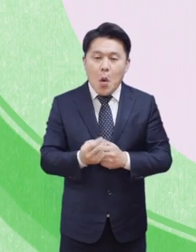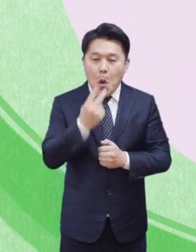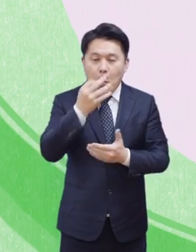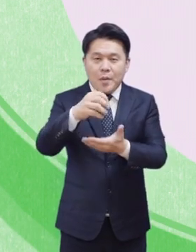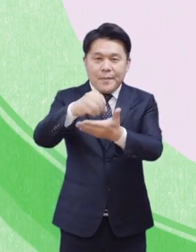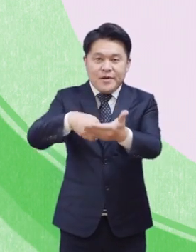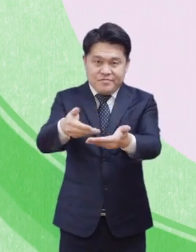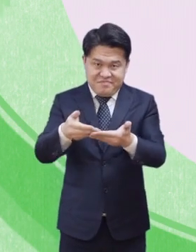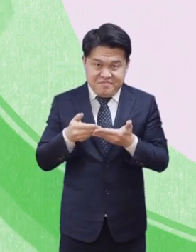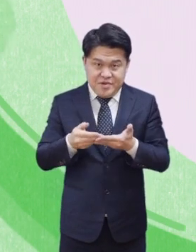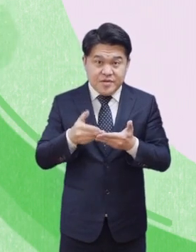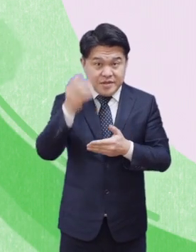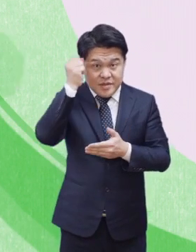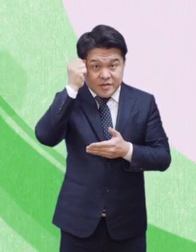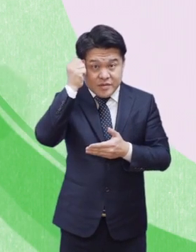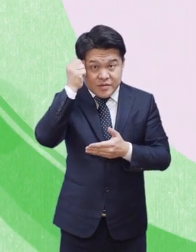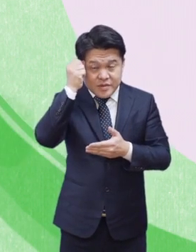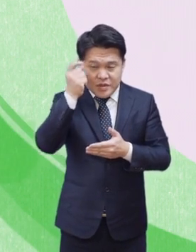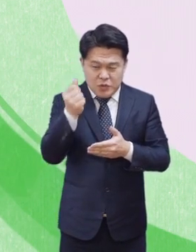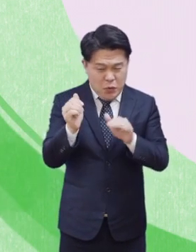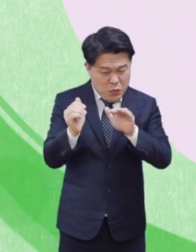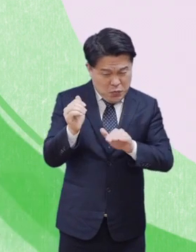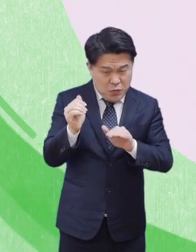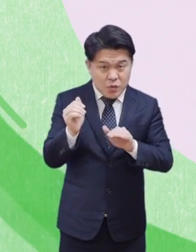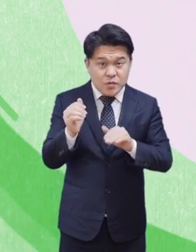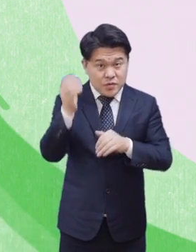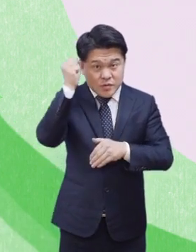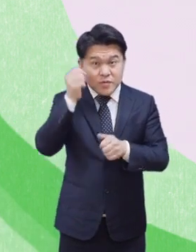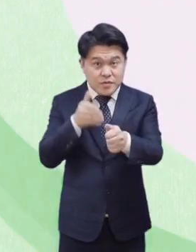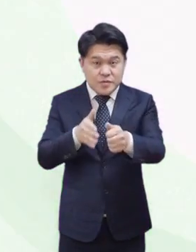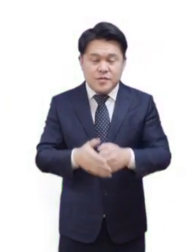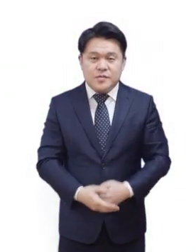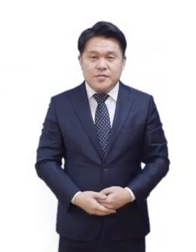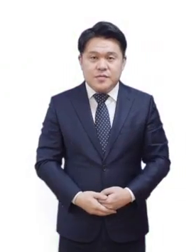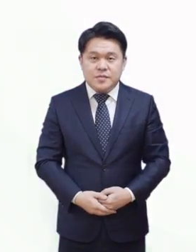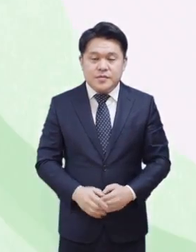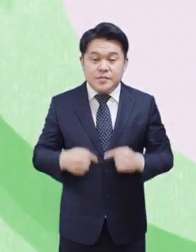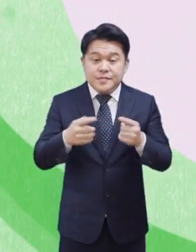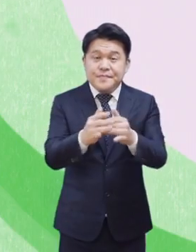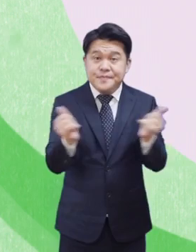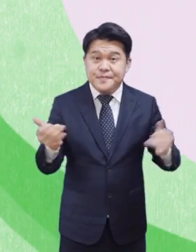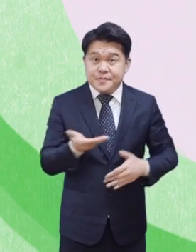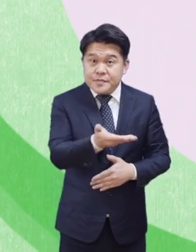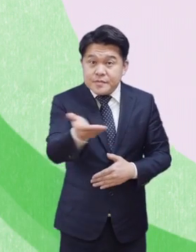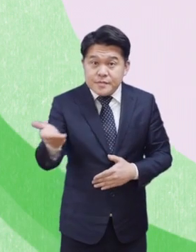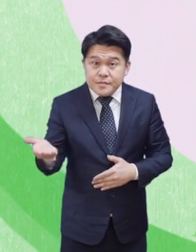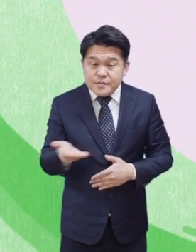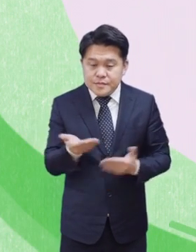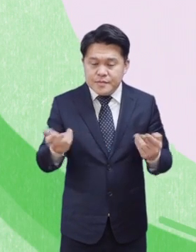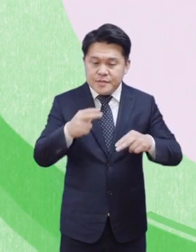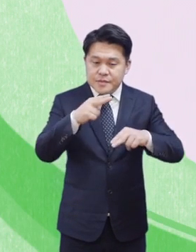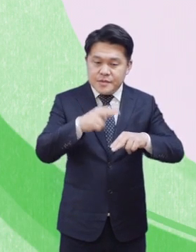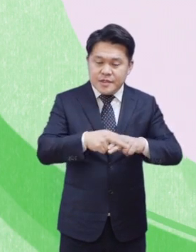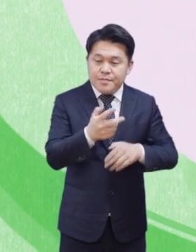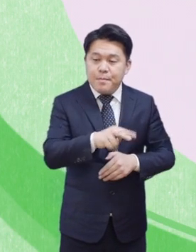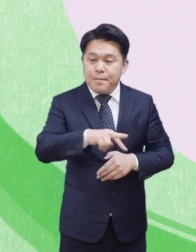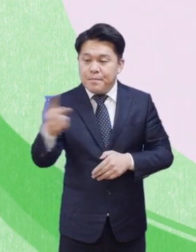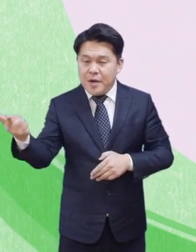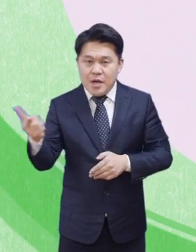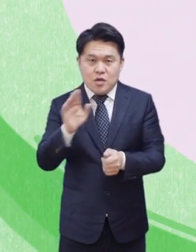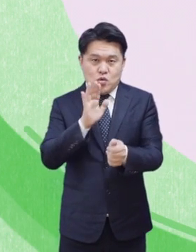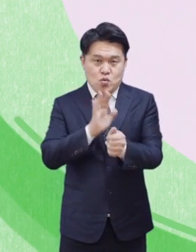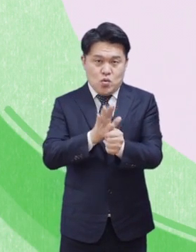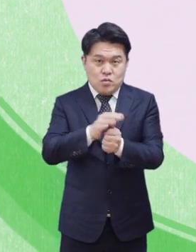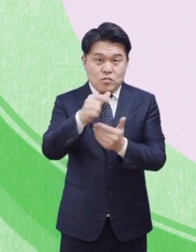월급은 보험료가 제외되어 실제 받는 금액과 다를 수 있습니다. 참여자 여러분들에게는 일자리 전이